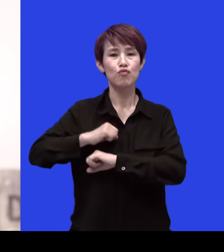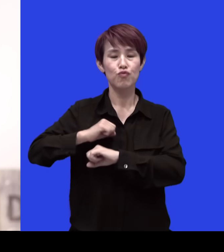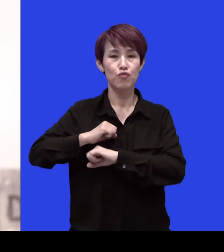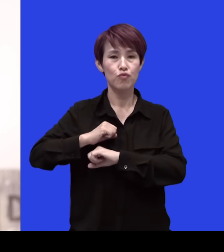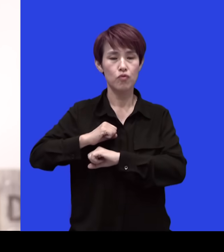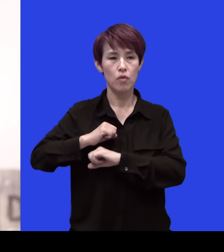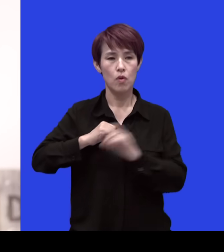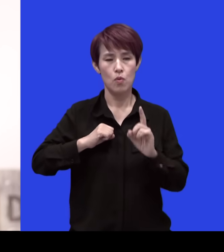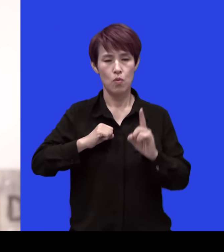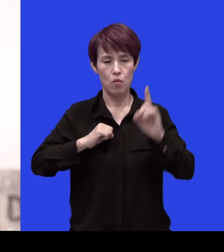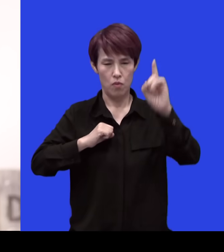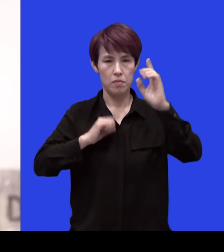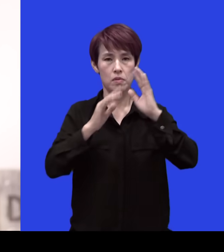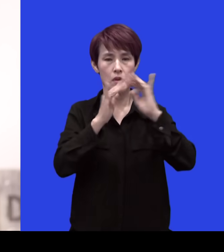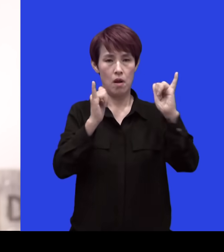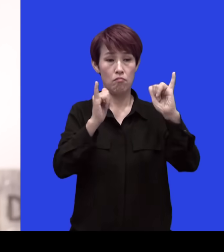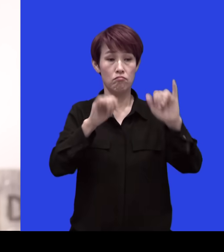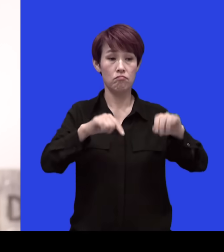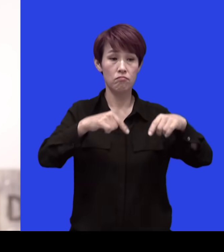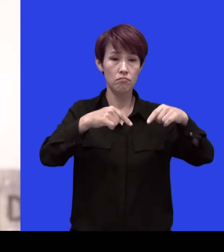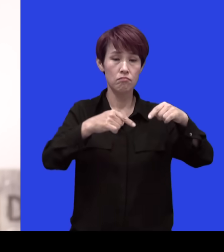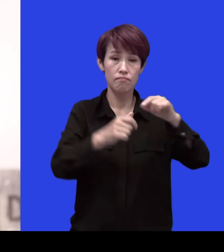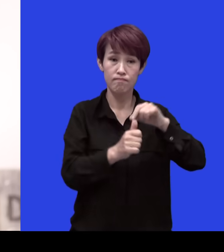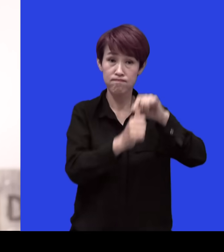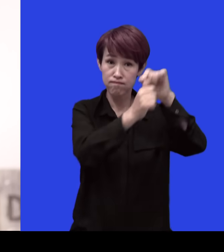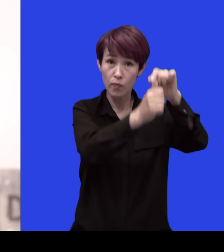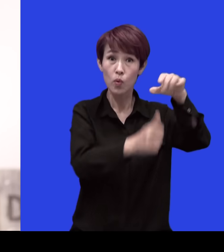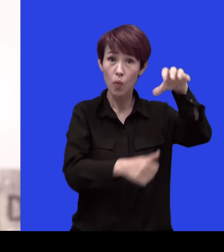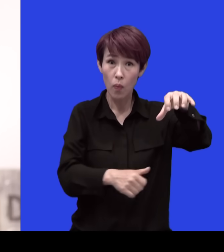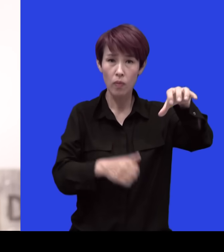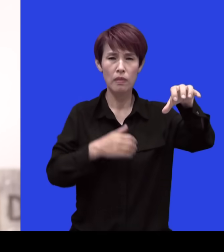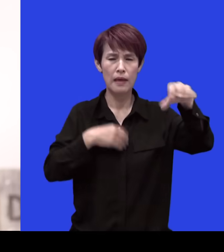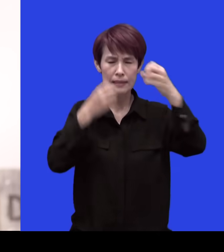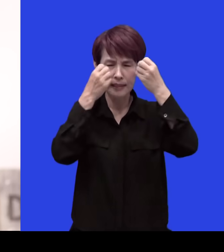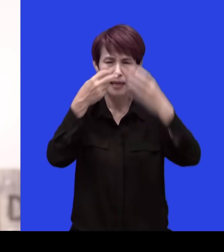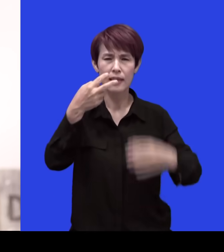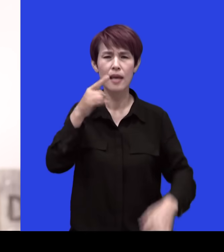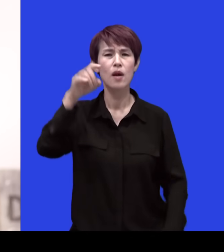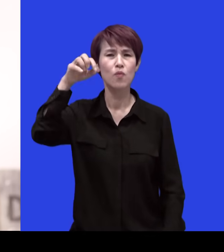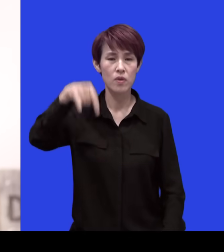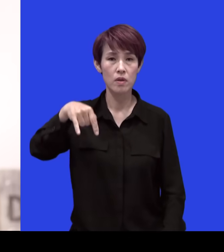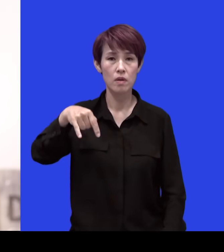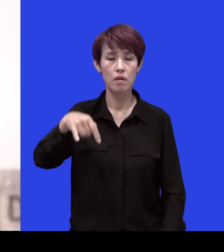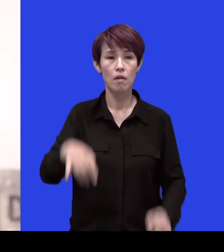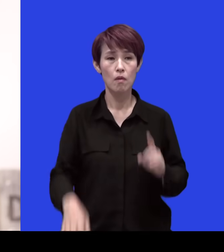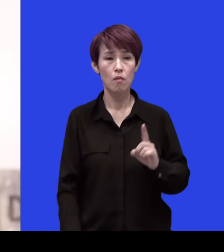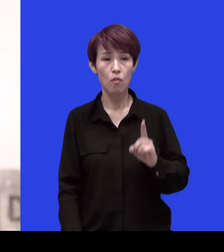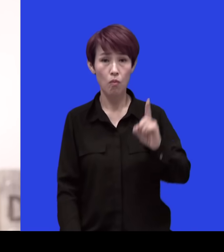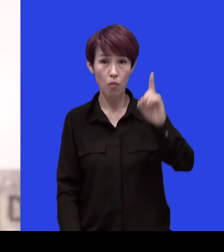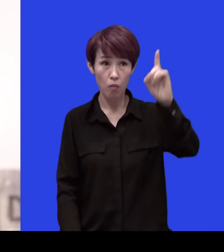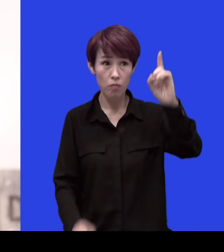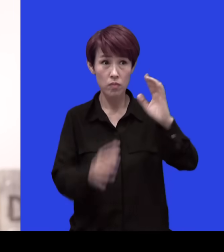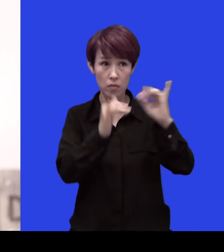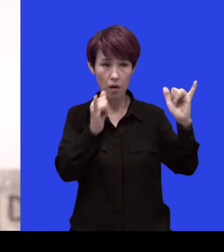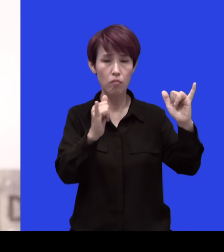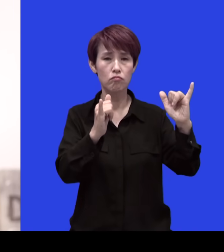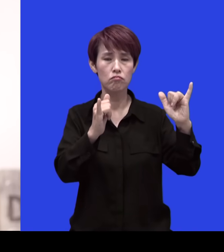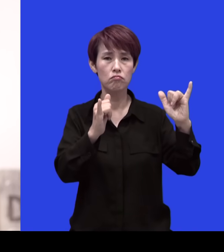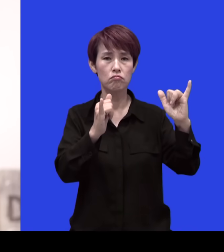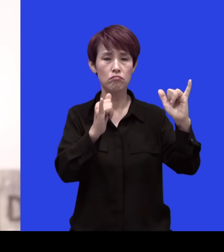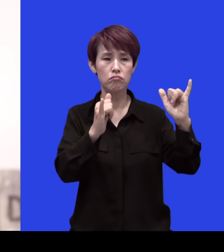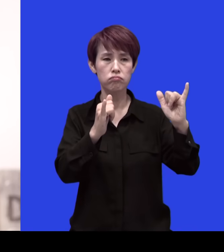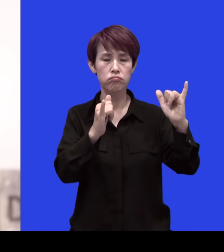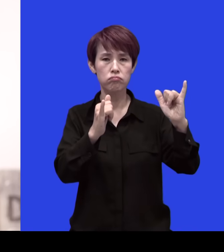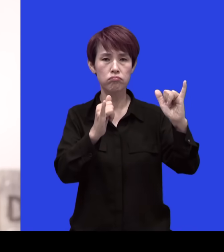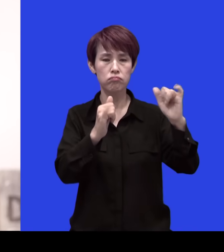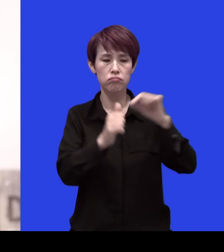중령자리인데 네. 나는 이제 신병 소위인데 네. 저 대위인데 네네. 소령 고참 이런 사람은 가지만 예. 내가 갈